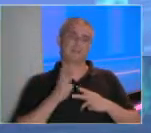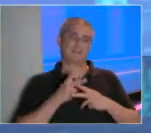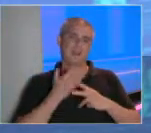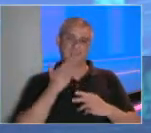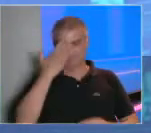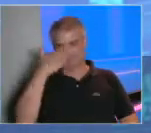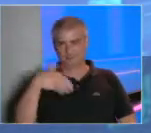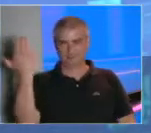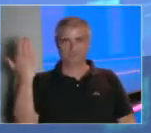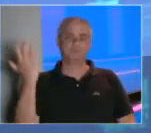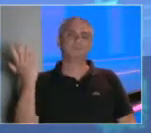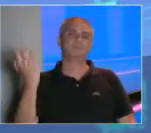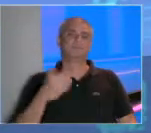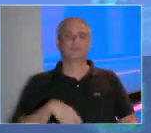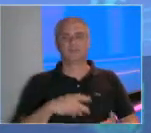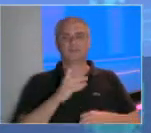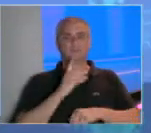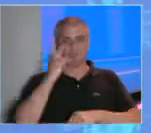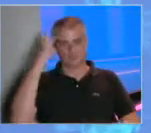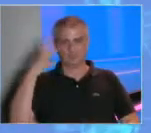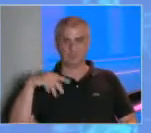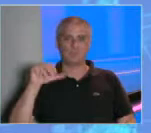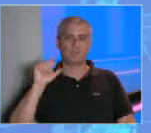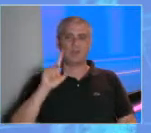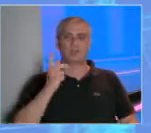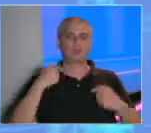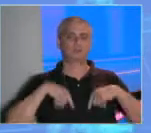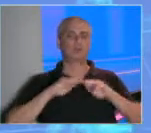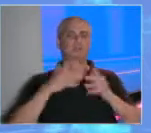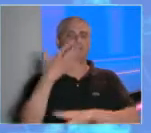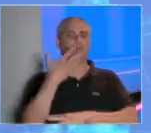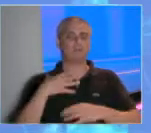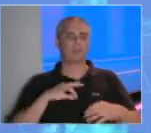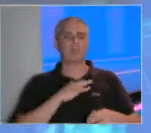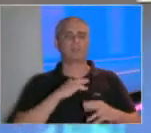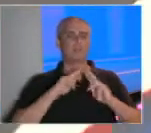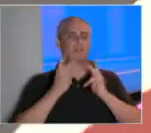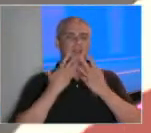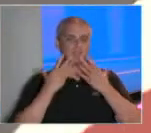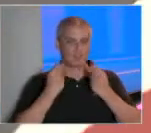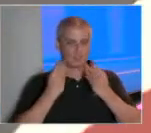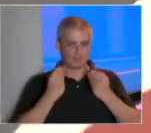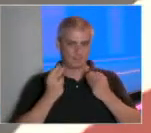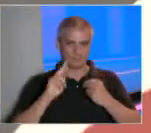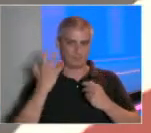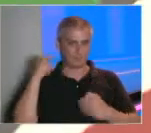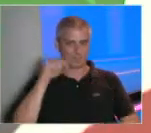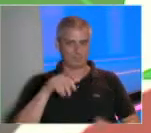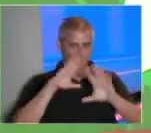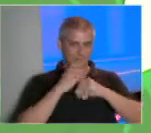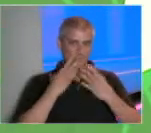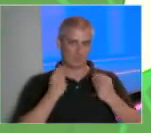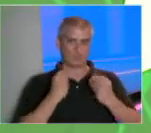הישראלית הברורה. פרופסור אמנון לעד, יושב ראש המועצה הלאומית לבריאות הקהילה, תודה רבה לך, שוב שהיית איתנו הערב,